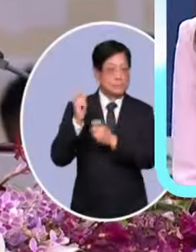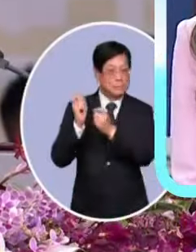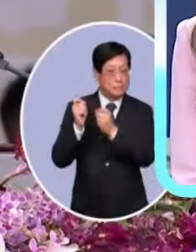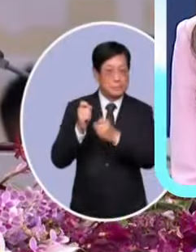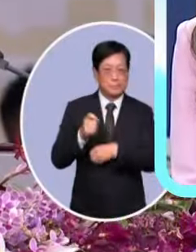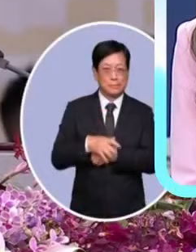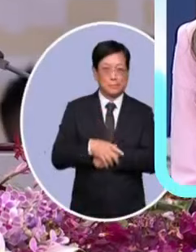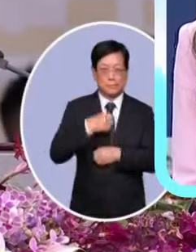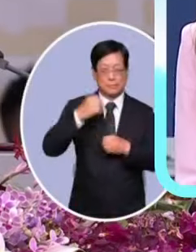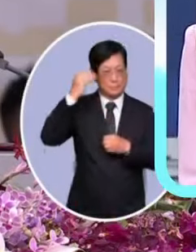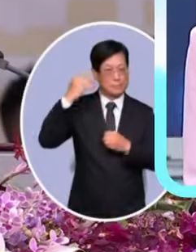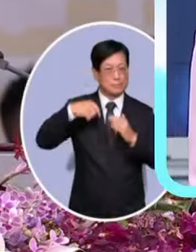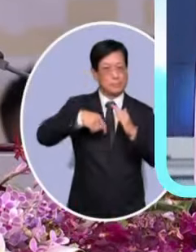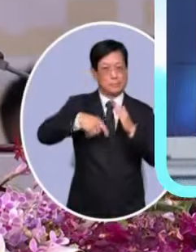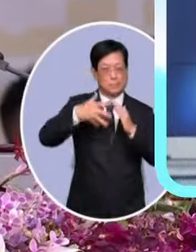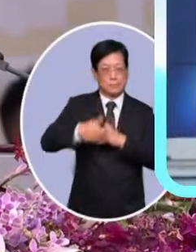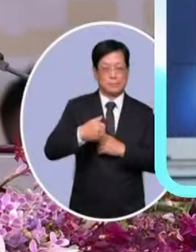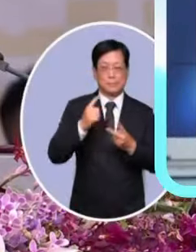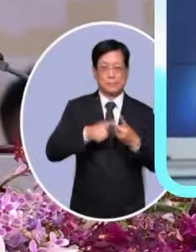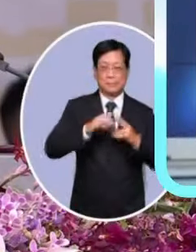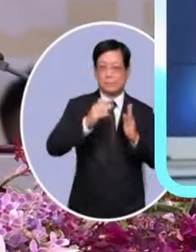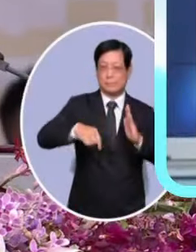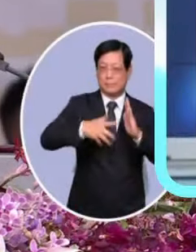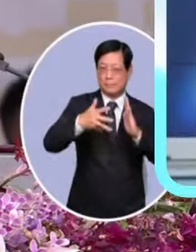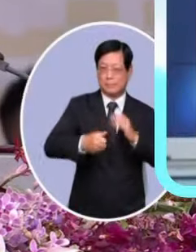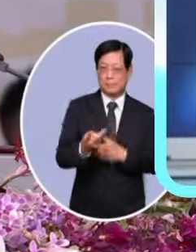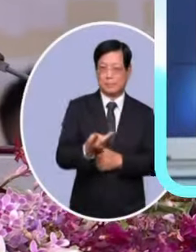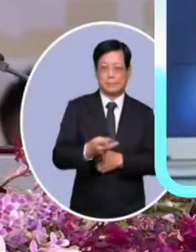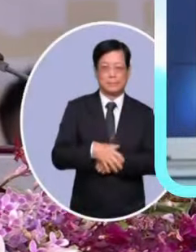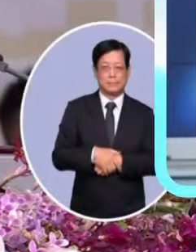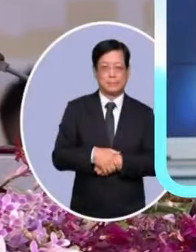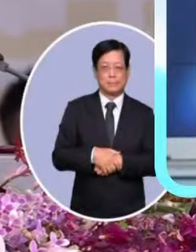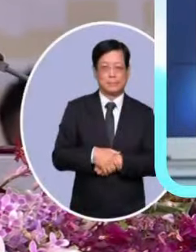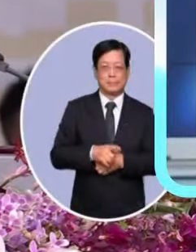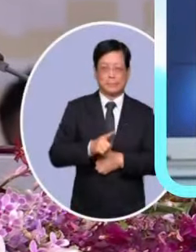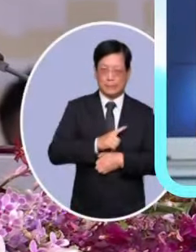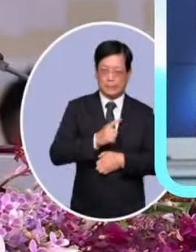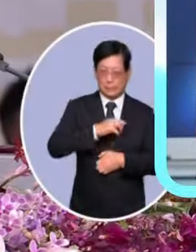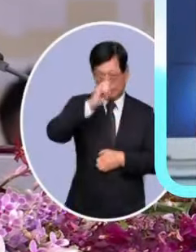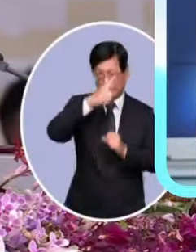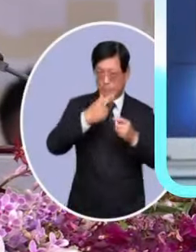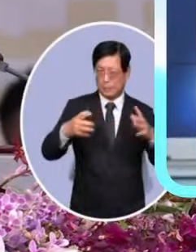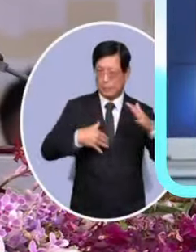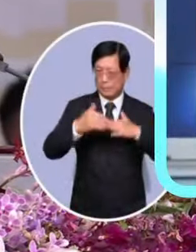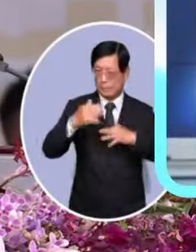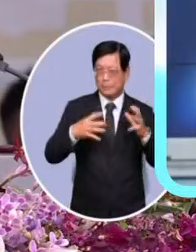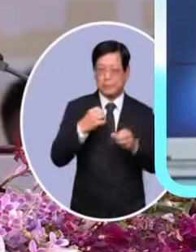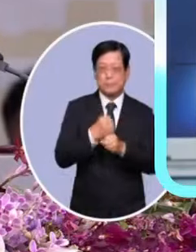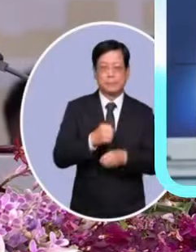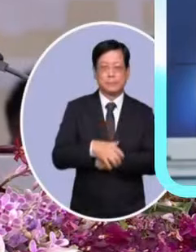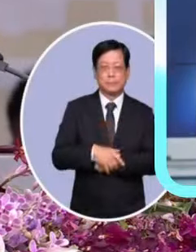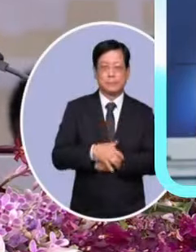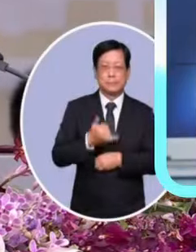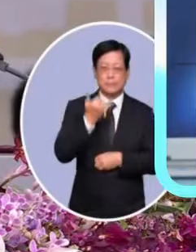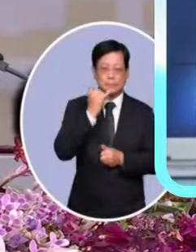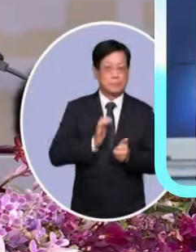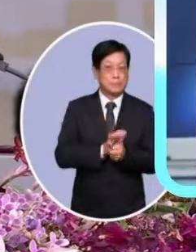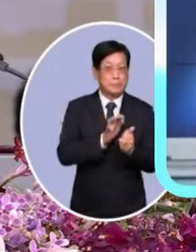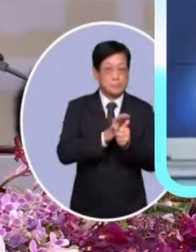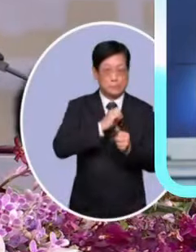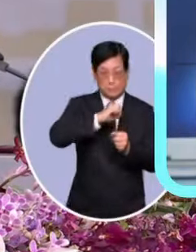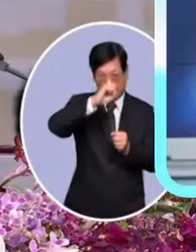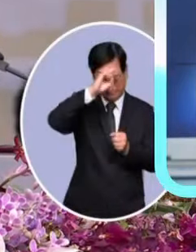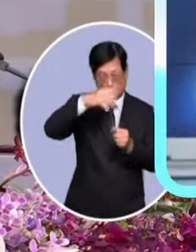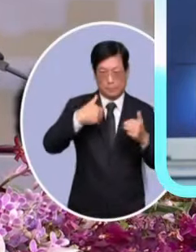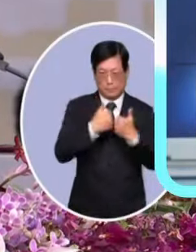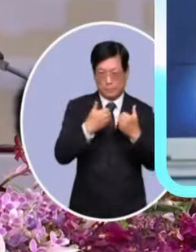民国，你举例给我感觉嘛。你的如果能够让侯汉廷有感觉，那肯定有，